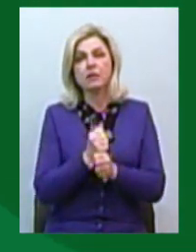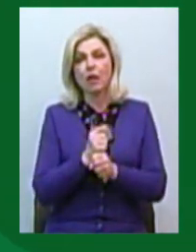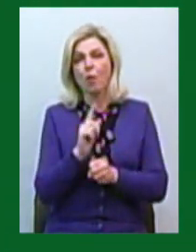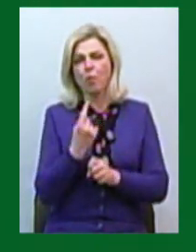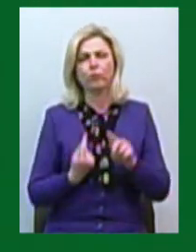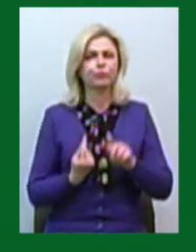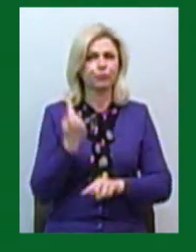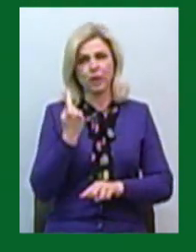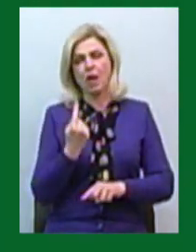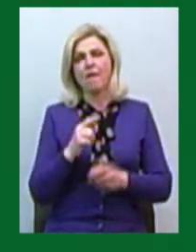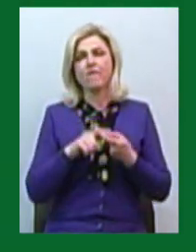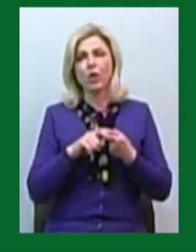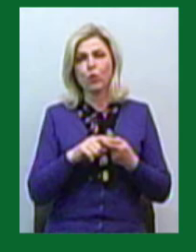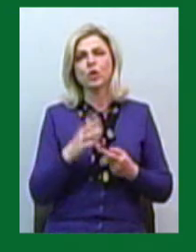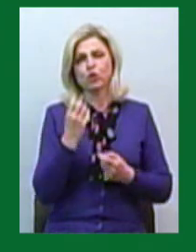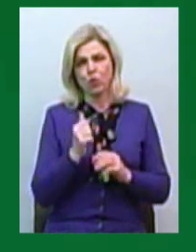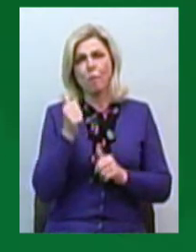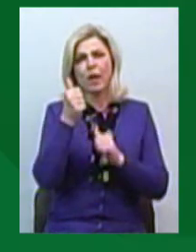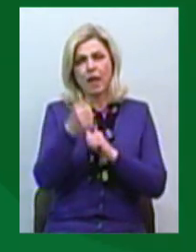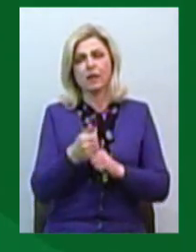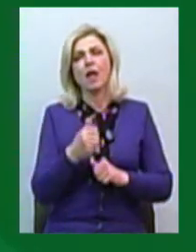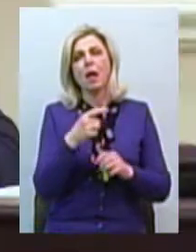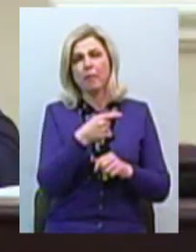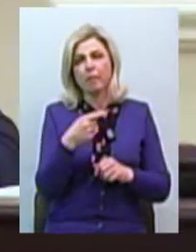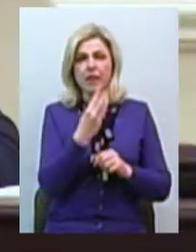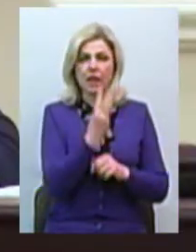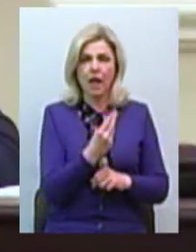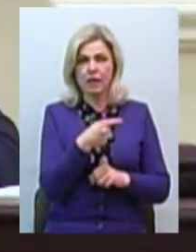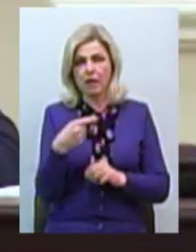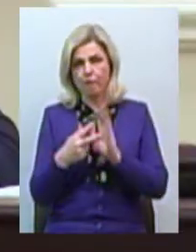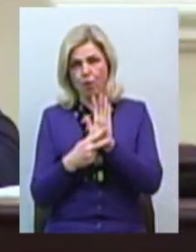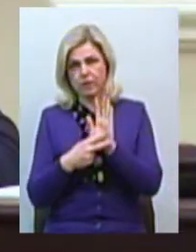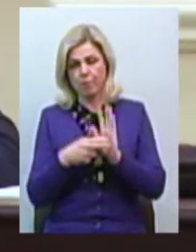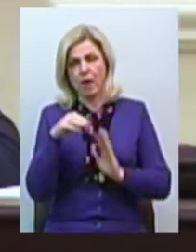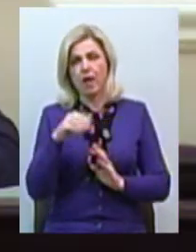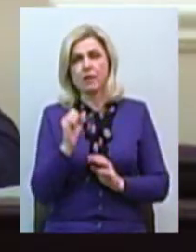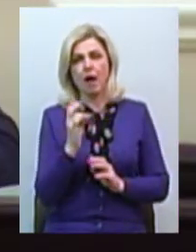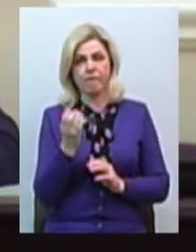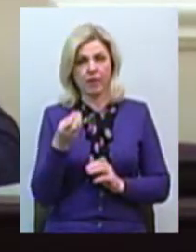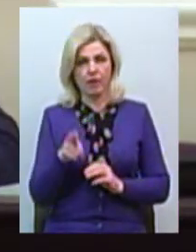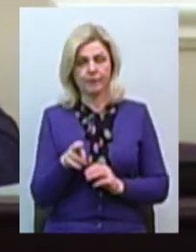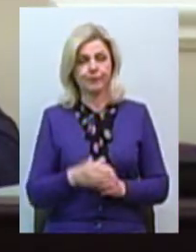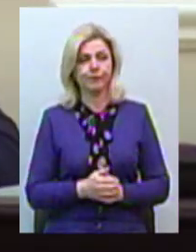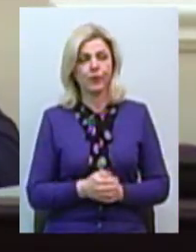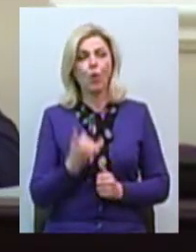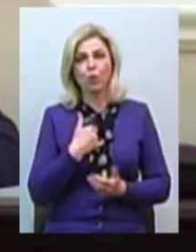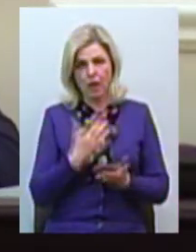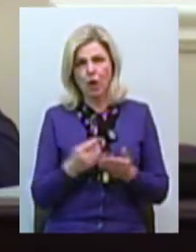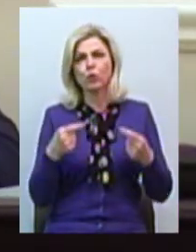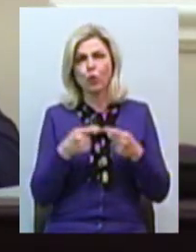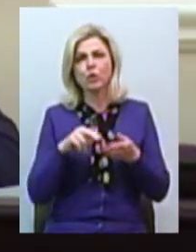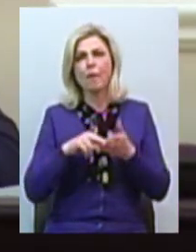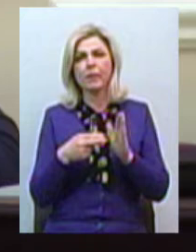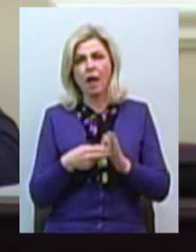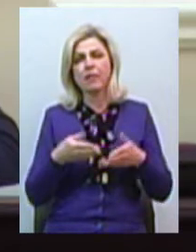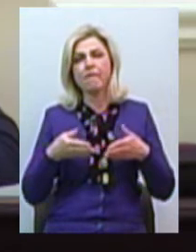коронавірусу ще попереду, між 3 і 8 травня. У нас є дуже чіткий план виходу з цього карантину. План